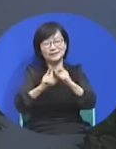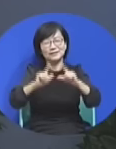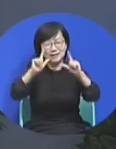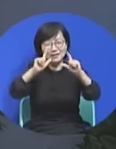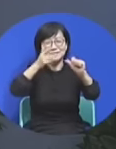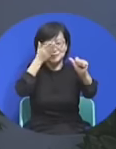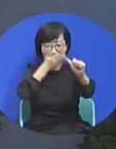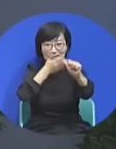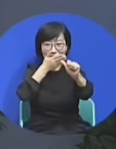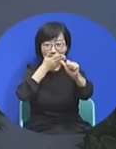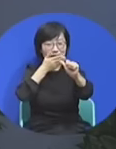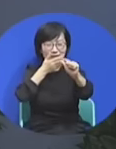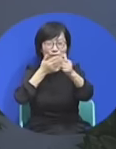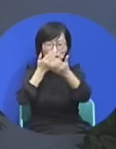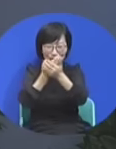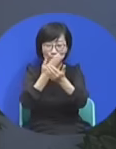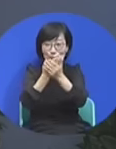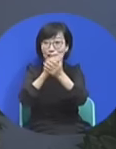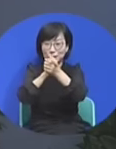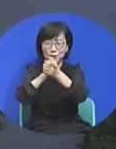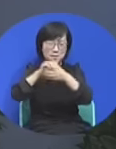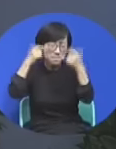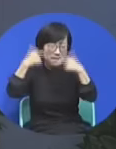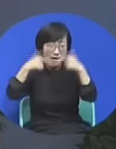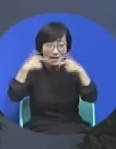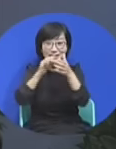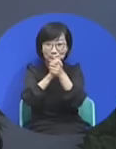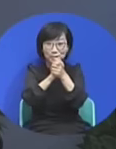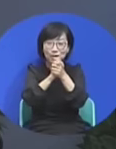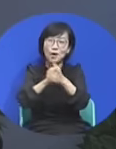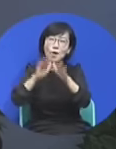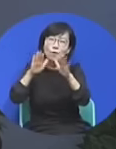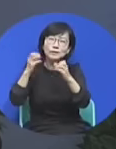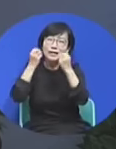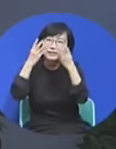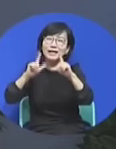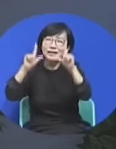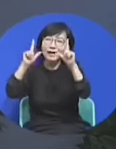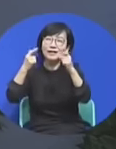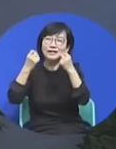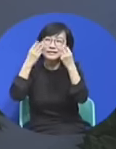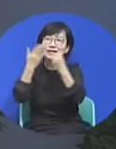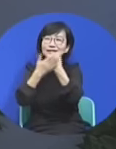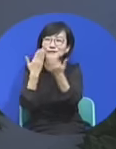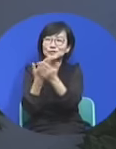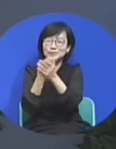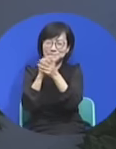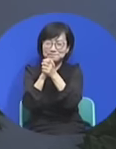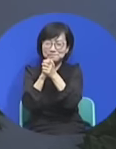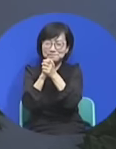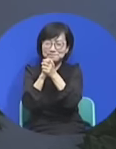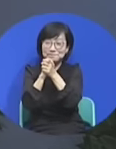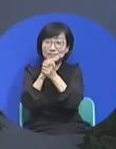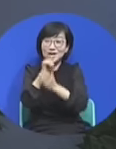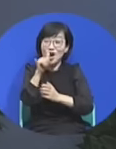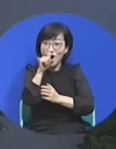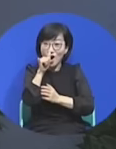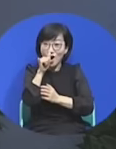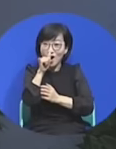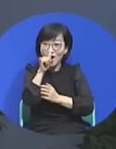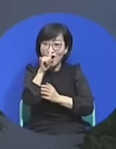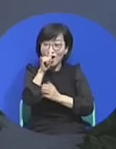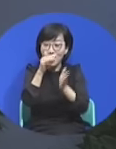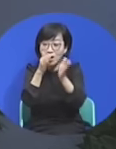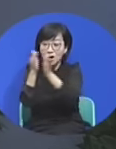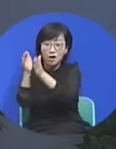even today this may be a new day. 이 기도를 늘 하는 사람하고 늘 염려하는 사람하고는 다릅니다. There's a vast difference from somebody who